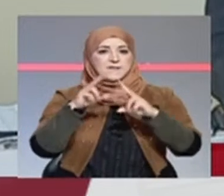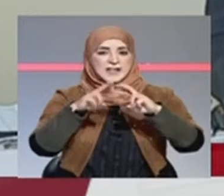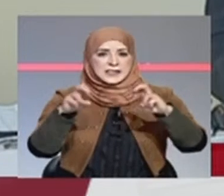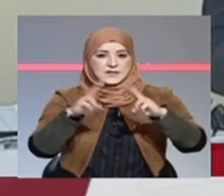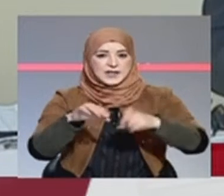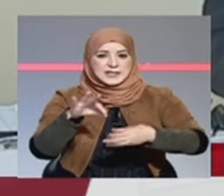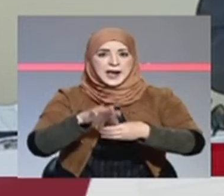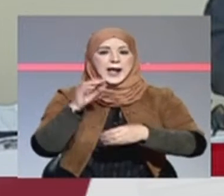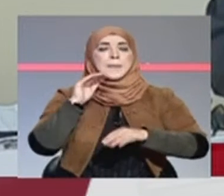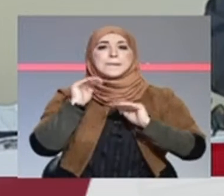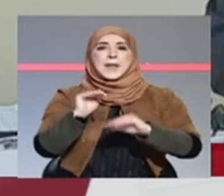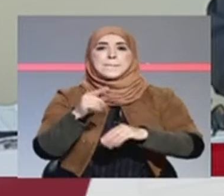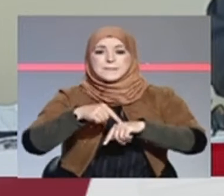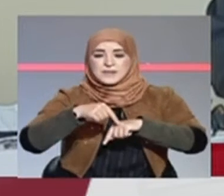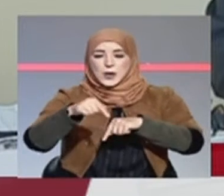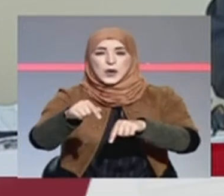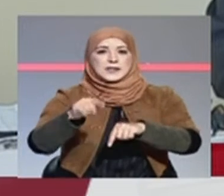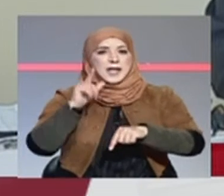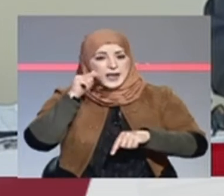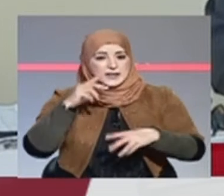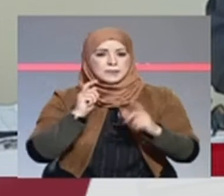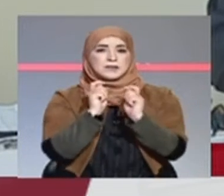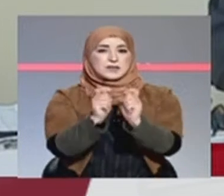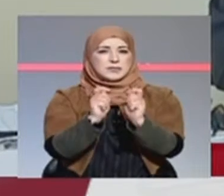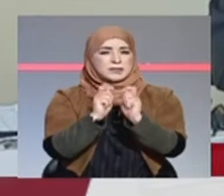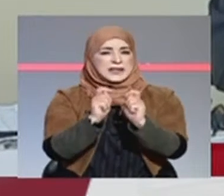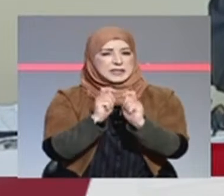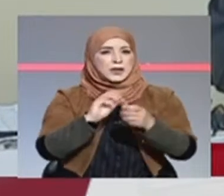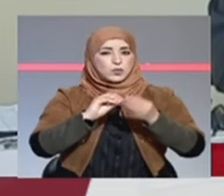وقتها لهذا التشوف الحاج